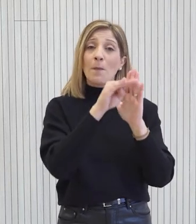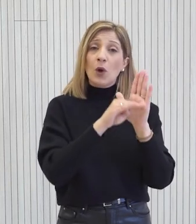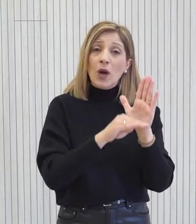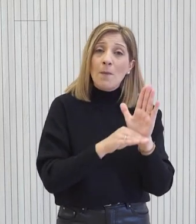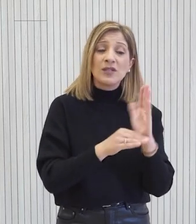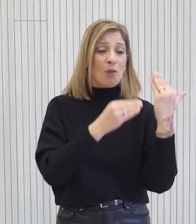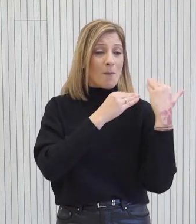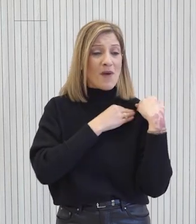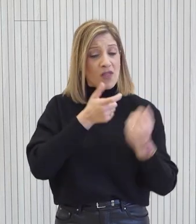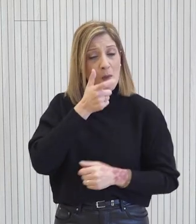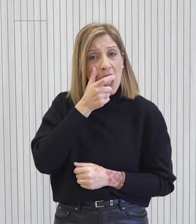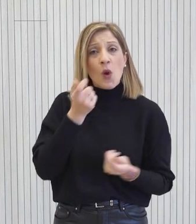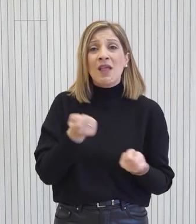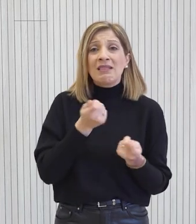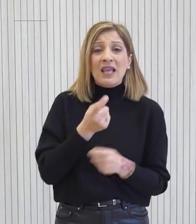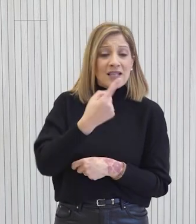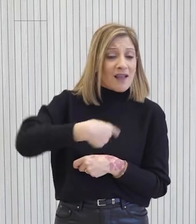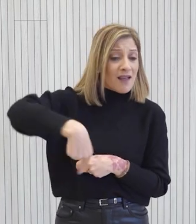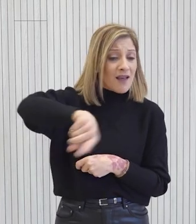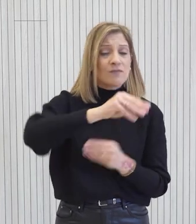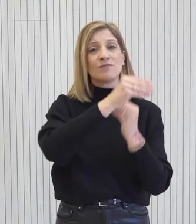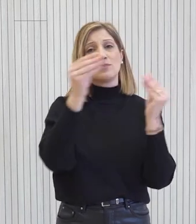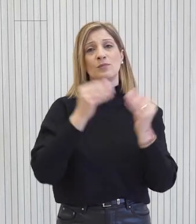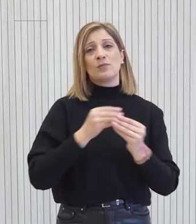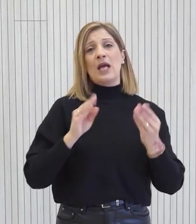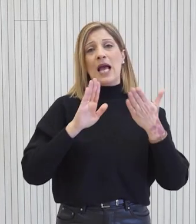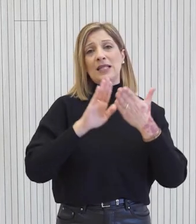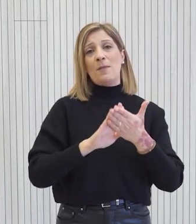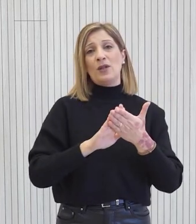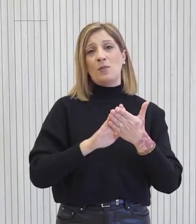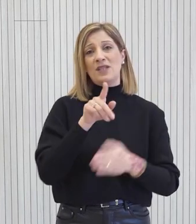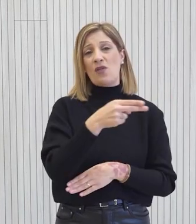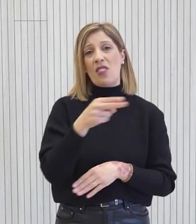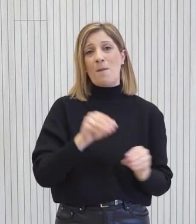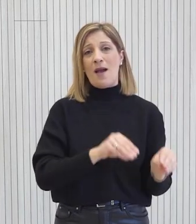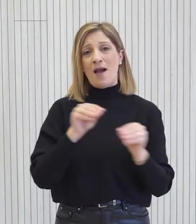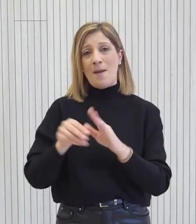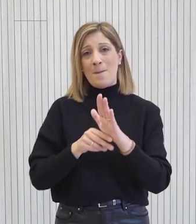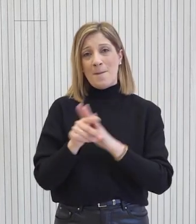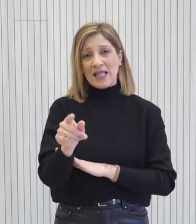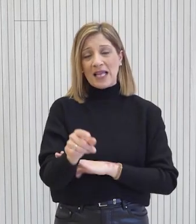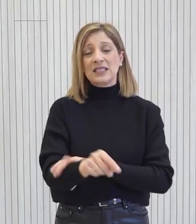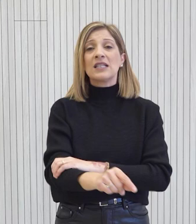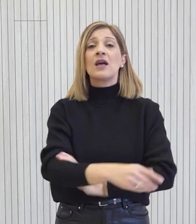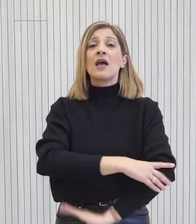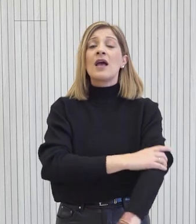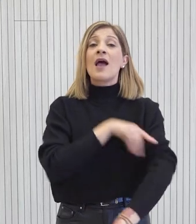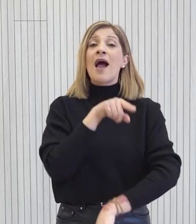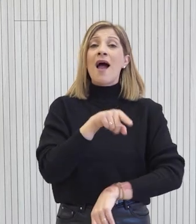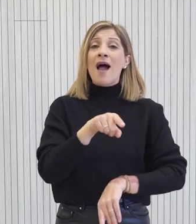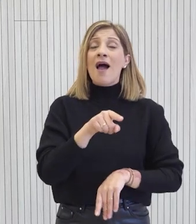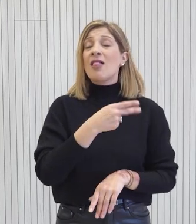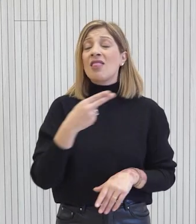των τμήματων και θα δημιουργήσει τις συνθήκες για αποτελεσματικότερη αντιμετώπιση του μεταναστευτικού. Η διαχείριση του μεταναστευτικού αποτελεί